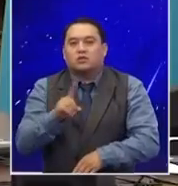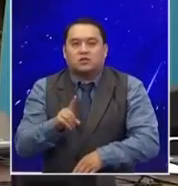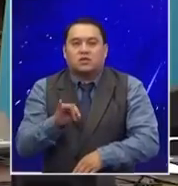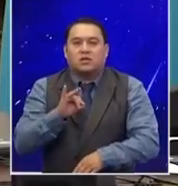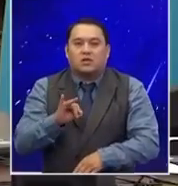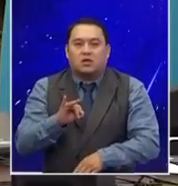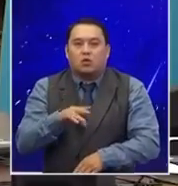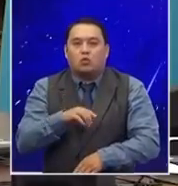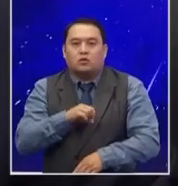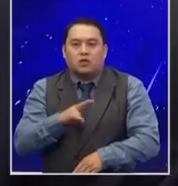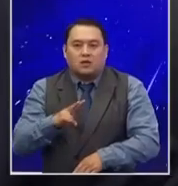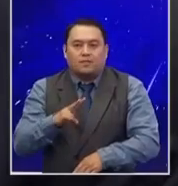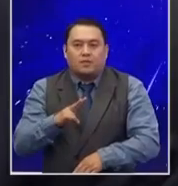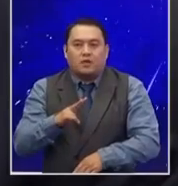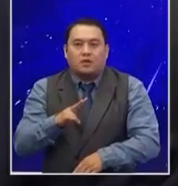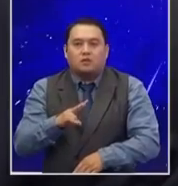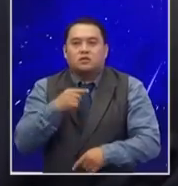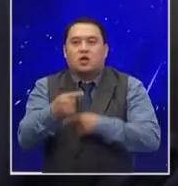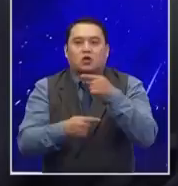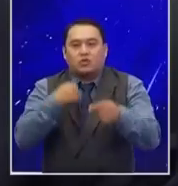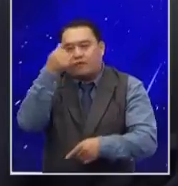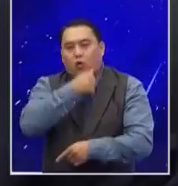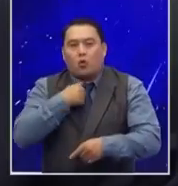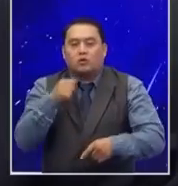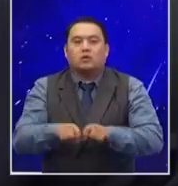Отан Грейн Фуд. Также до конца года